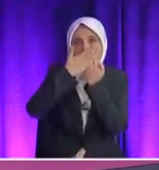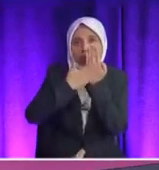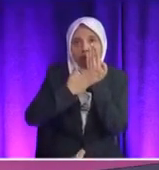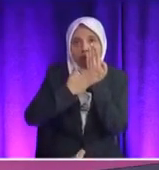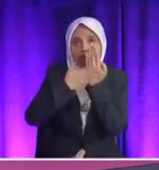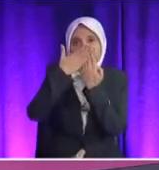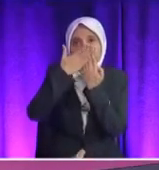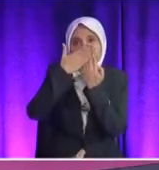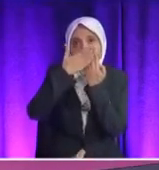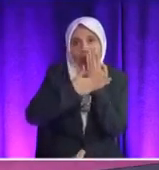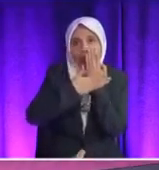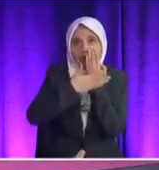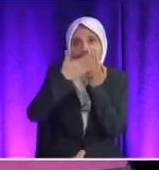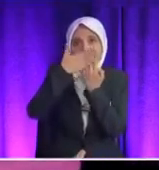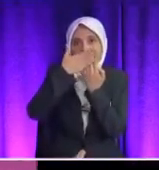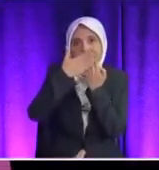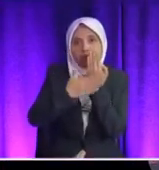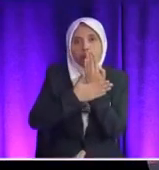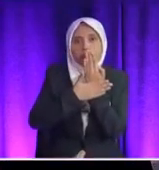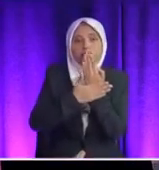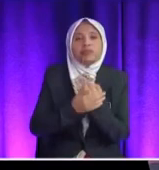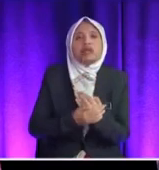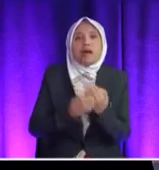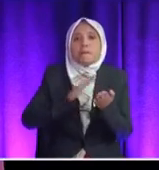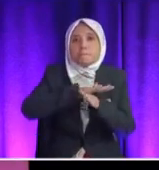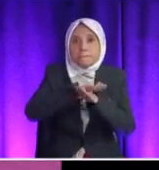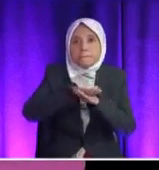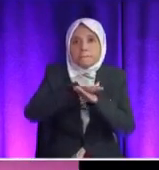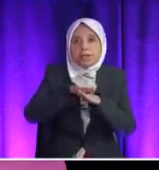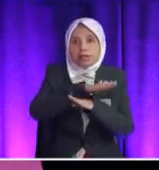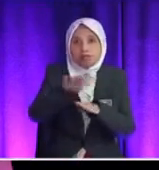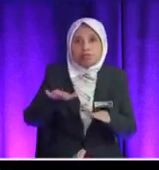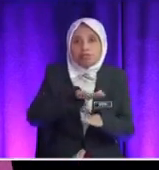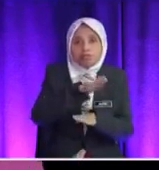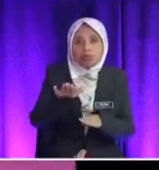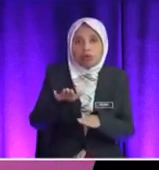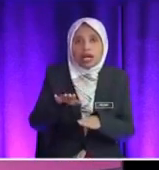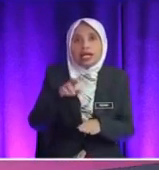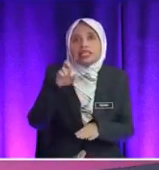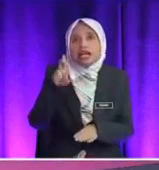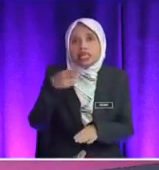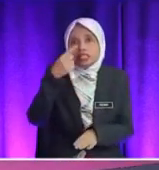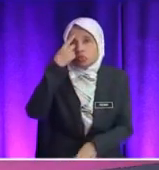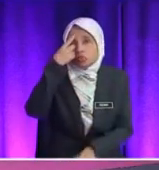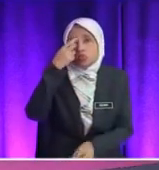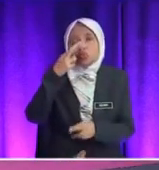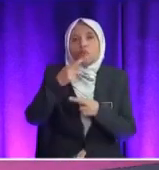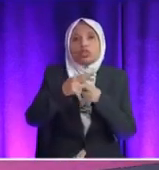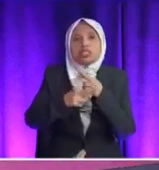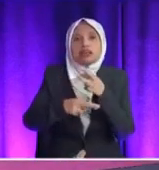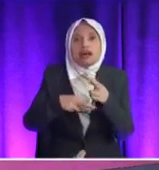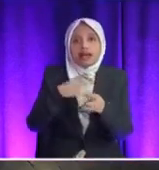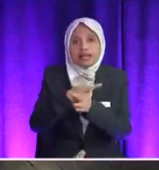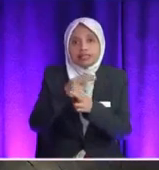cukup udah berhenti ngajar ngaji ini pembukaan Green KWH ini hanya tuh Thailand acetone